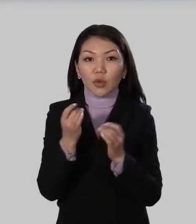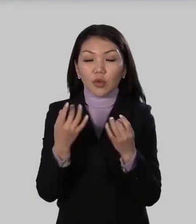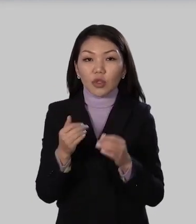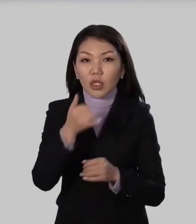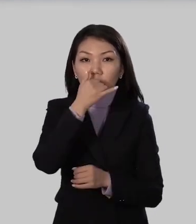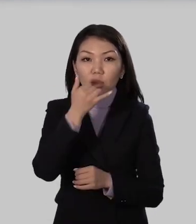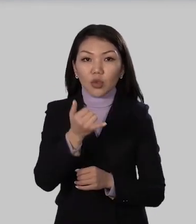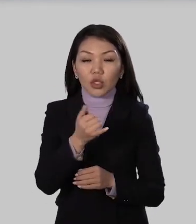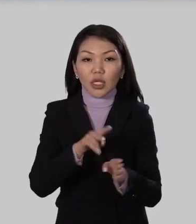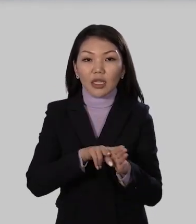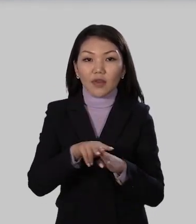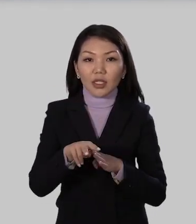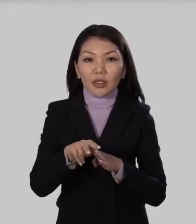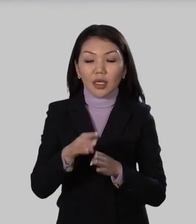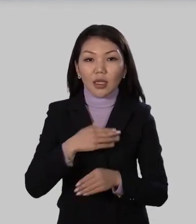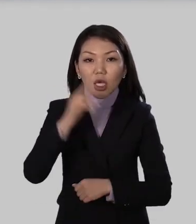ей